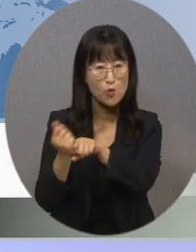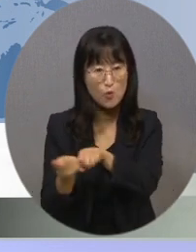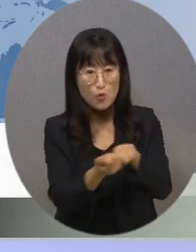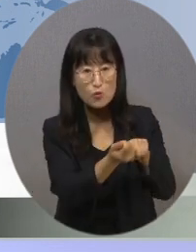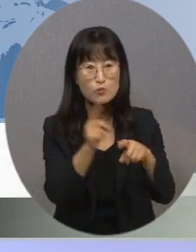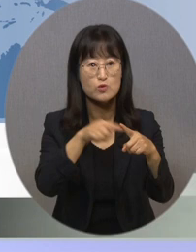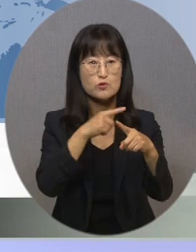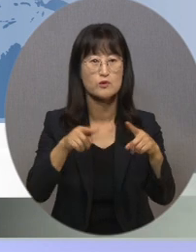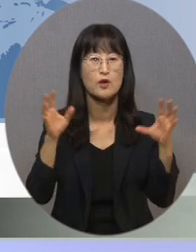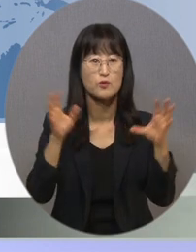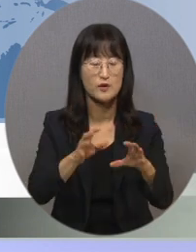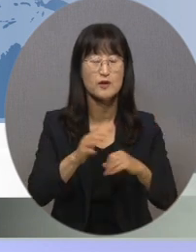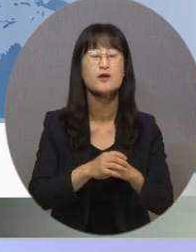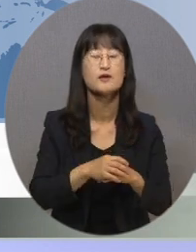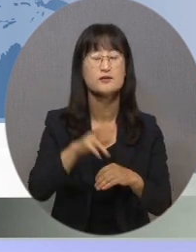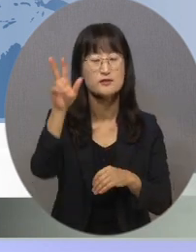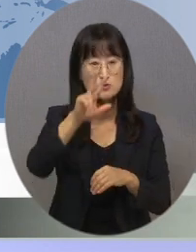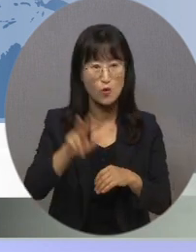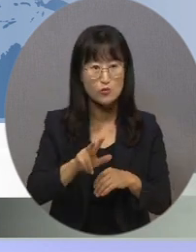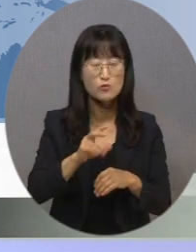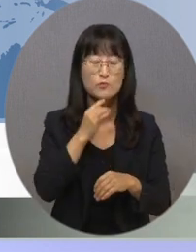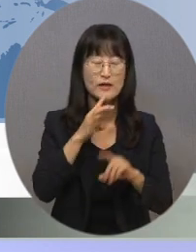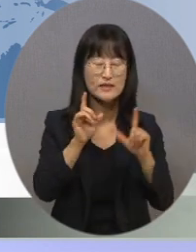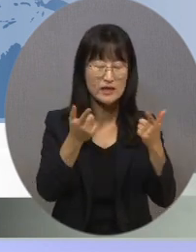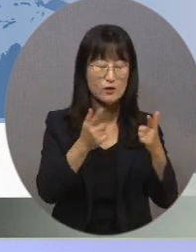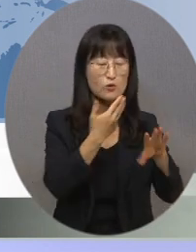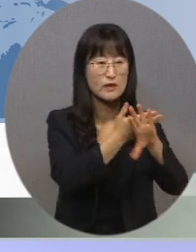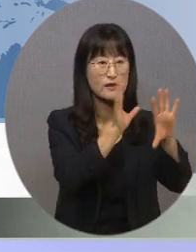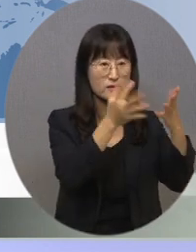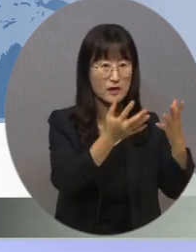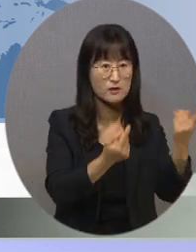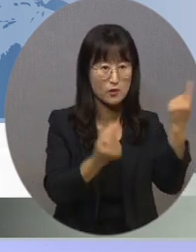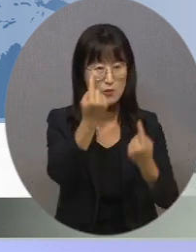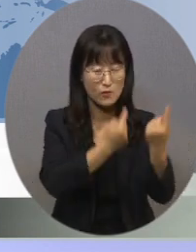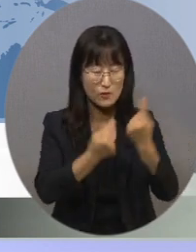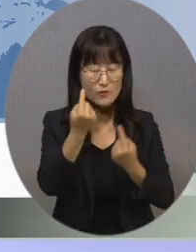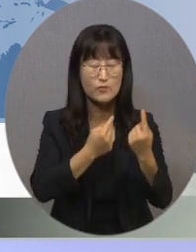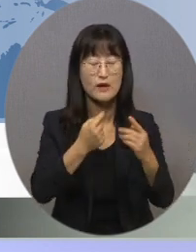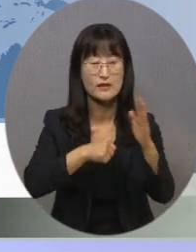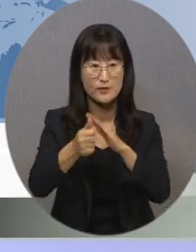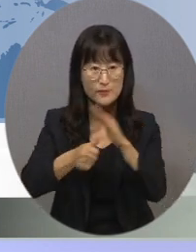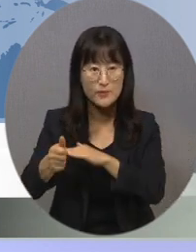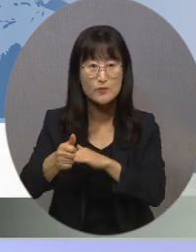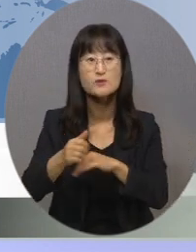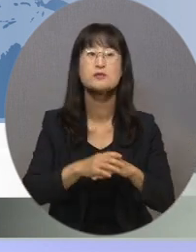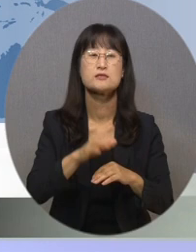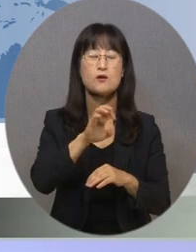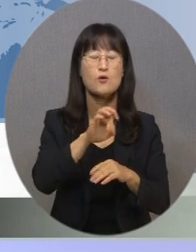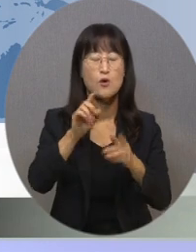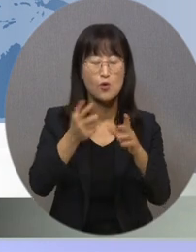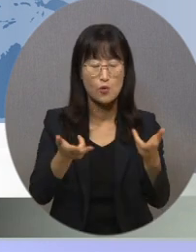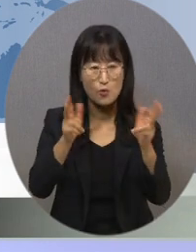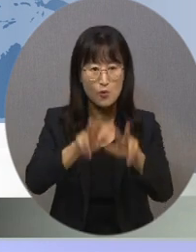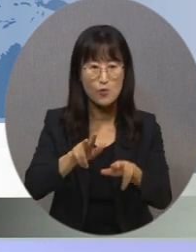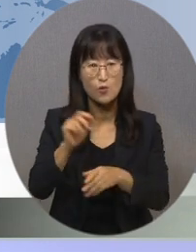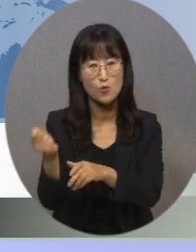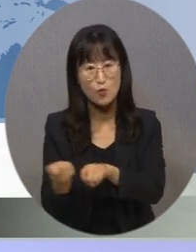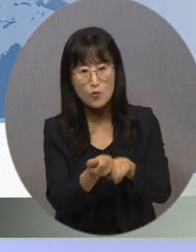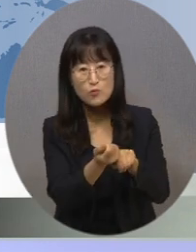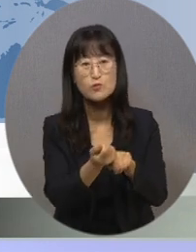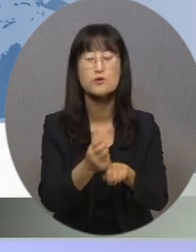전국 17개 시도는 물론 해외에서까지 많은 선수들이 출전하며 파크골프에 대한 인기를 엿볼 수